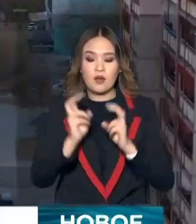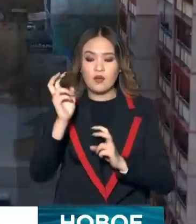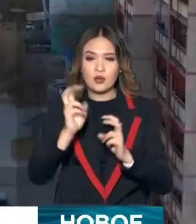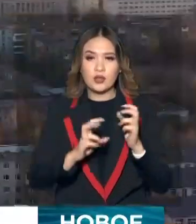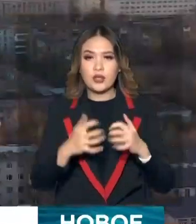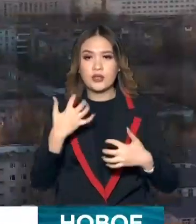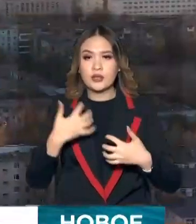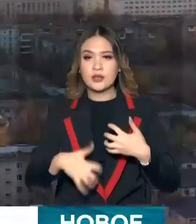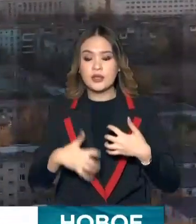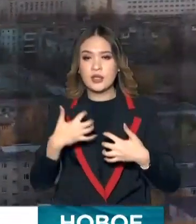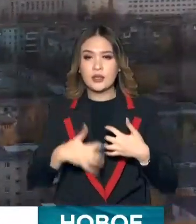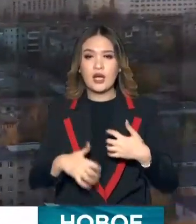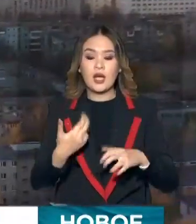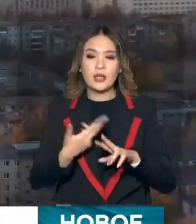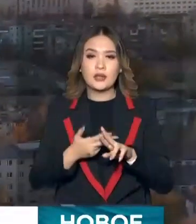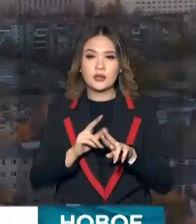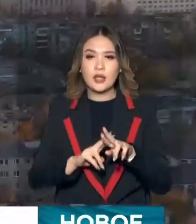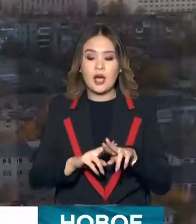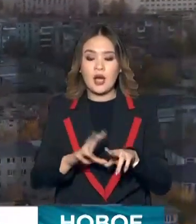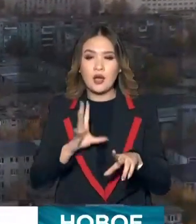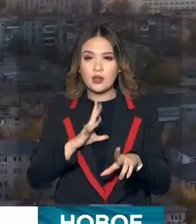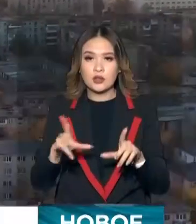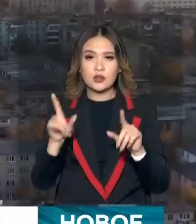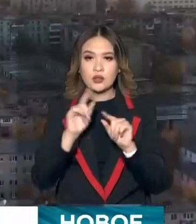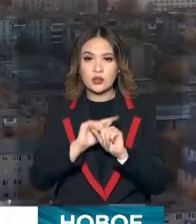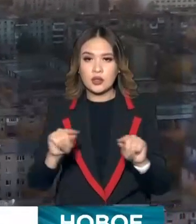средней мощности. Также мы создаем